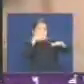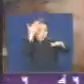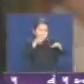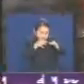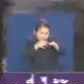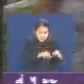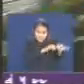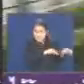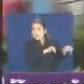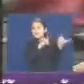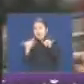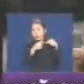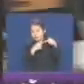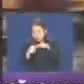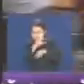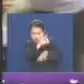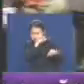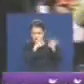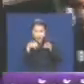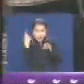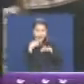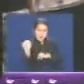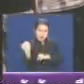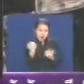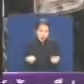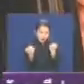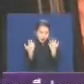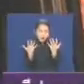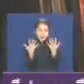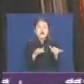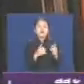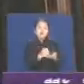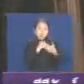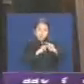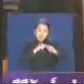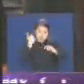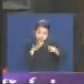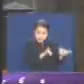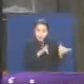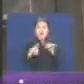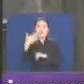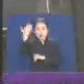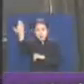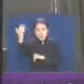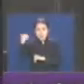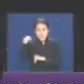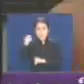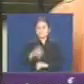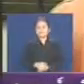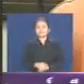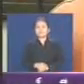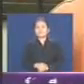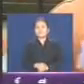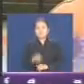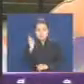จอพยพเพิ่มโดยจะเลือกผู้สูงอายุที่ไม่แข็งแรงและช่วยเหลือตนเองไม่ได้อพยพไปก่อน ความจริงเนี่ยผู้สูงอายุเนี่ยท่